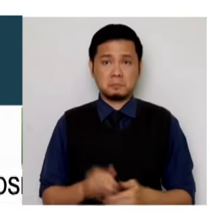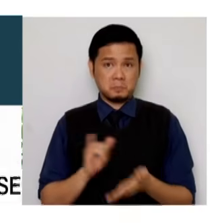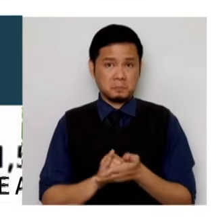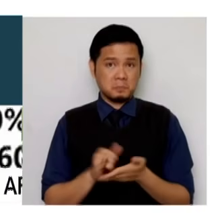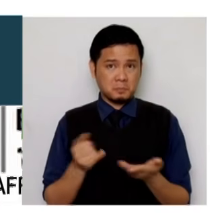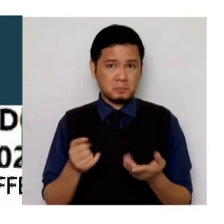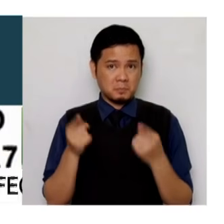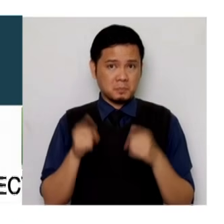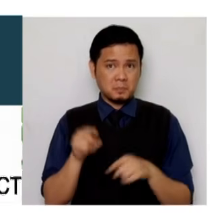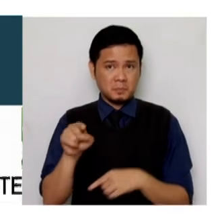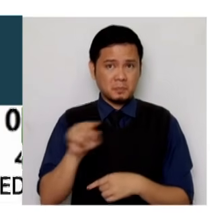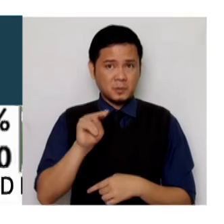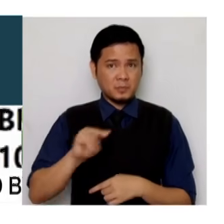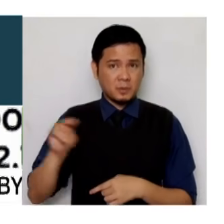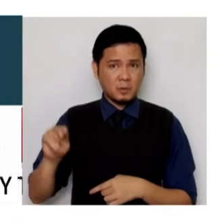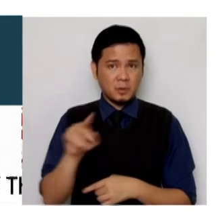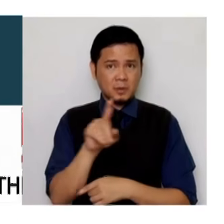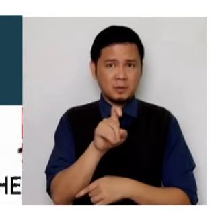of Navotas?